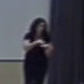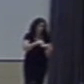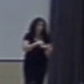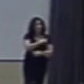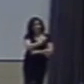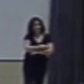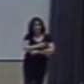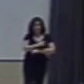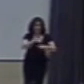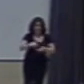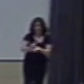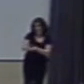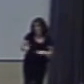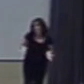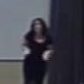dir no, això no ho vull fer.